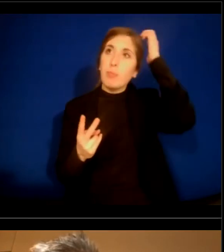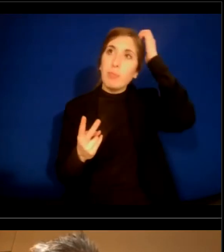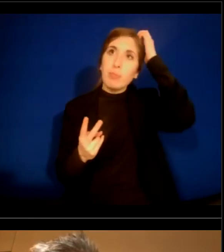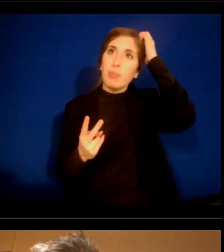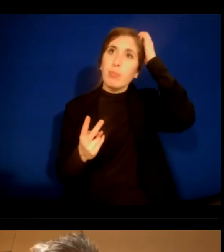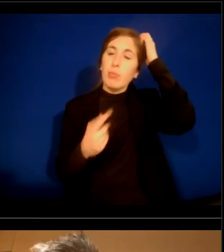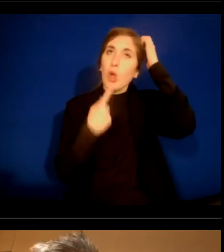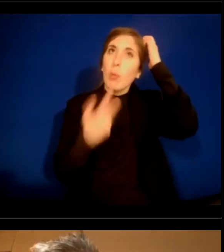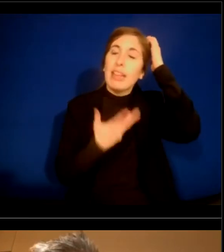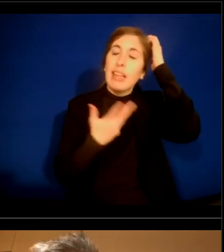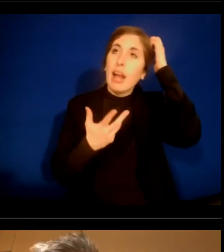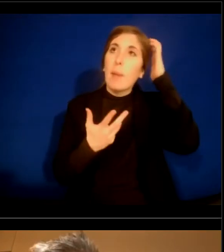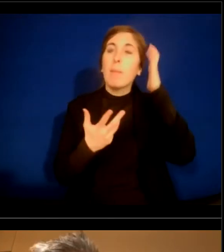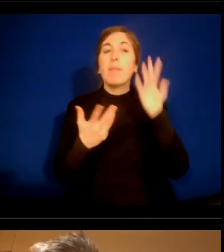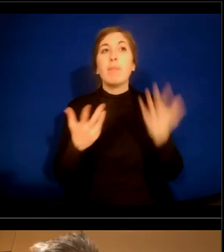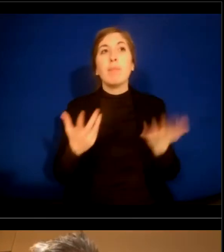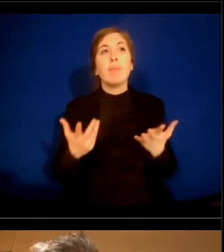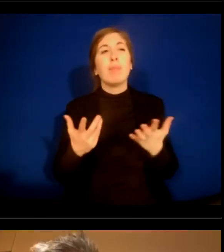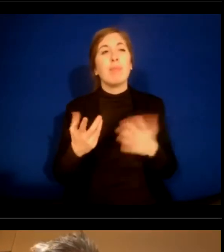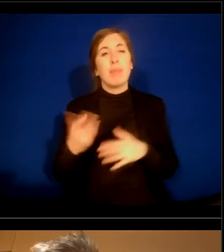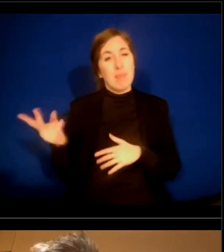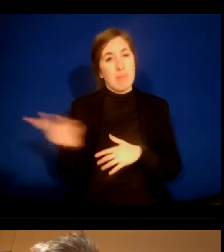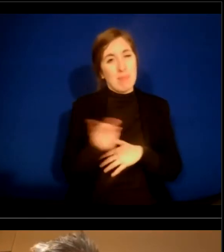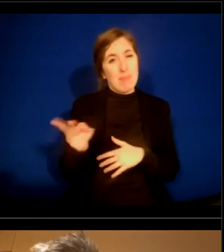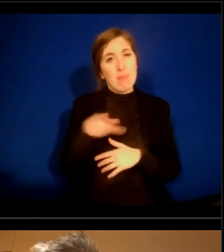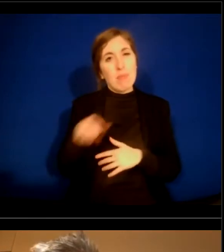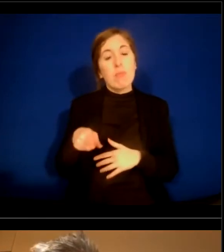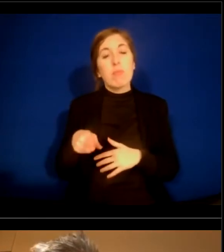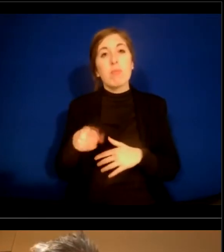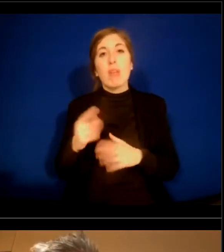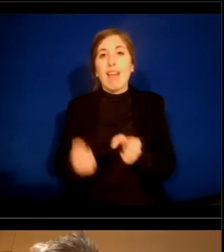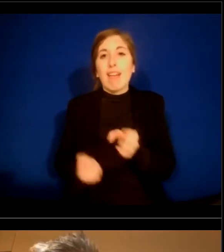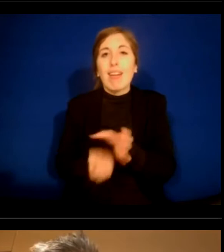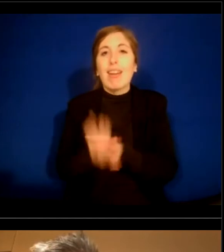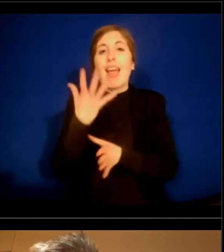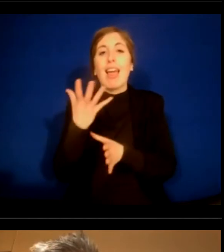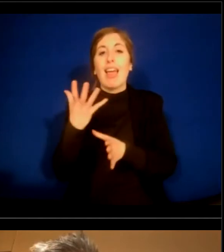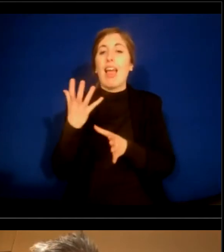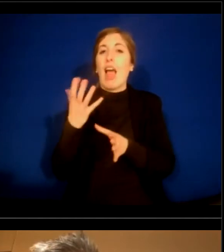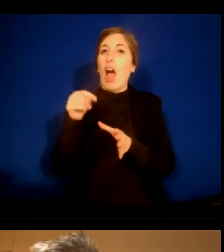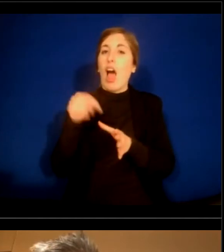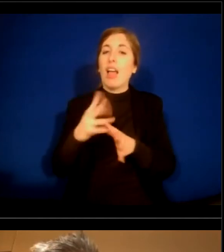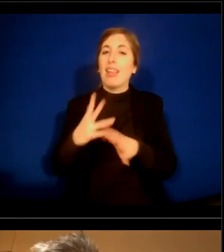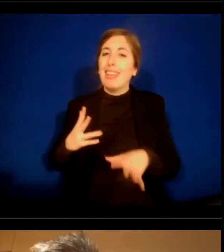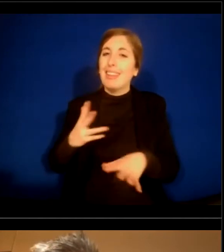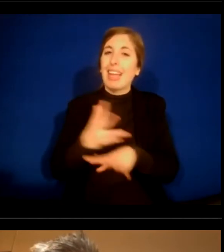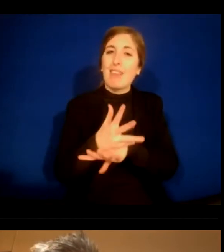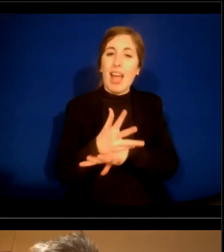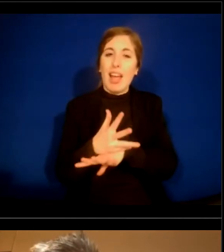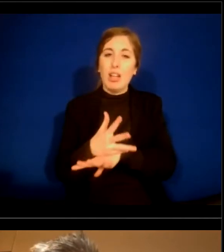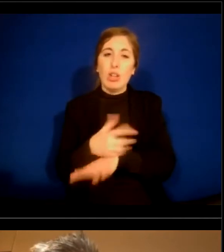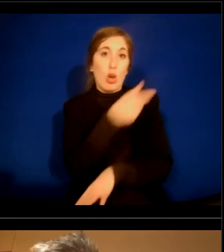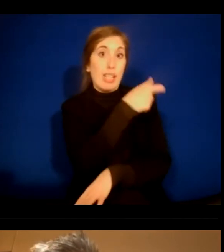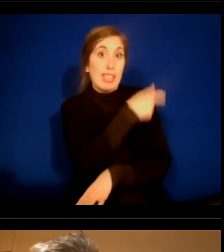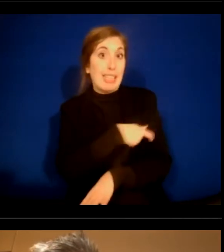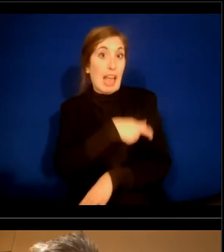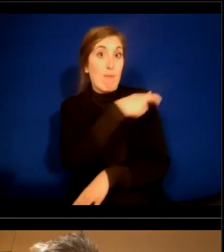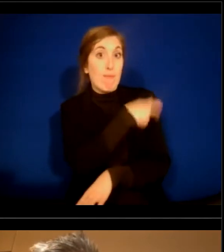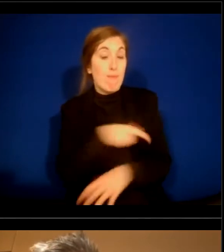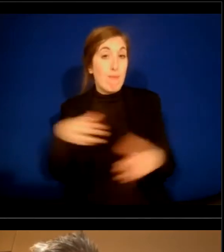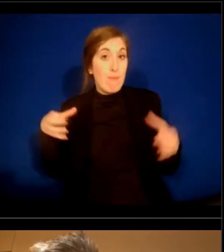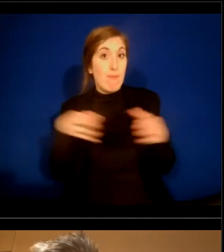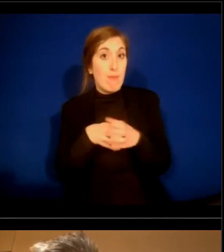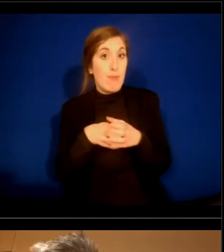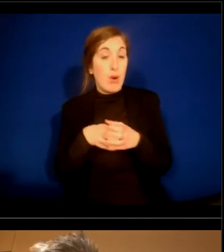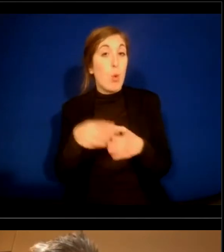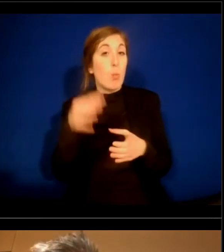riuscire a strutturare un intervento per lo staff, per gli operatori umanitari che lavorano, un intervento